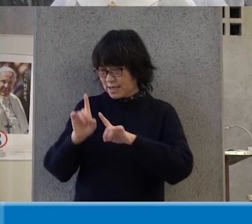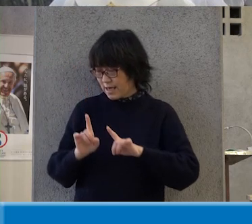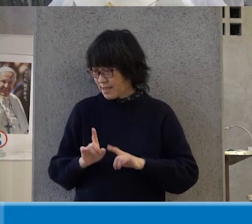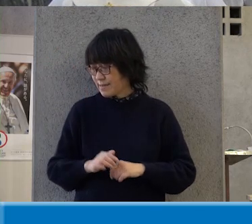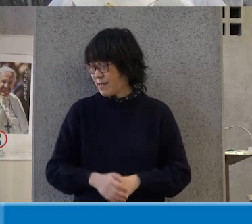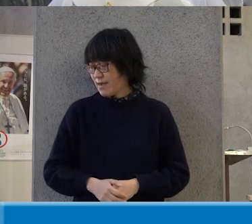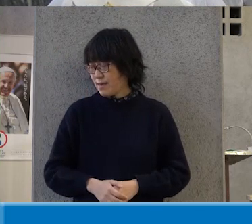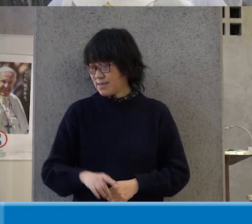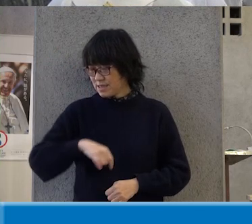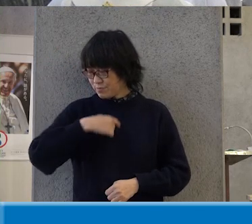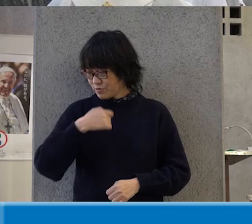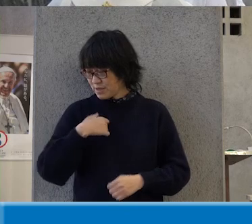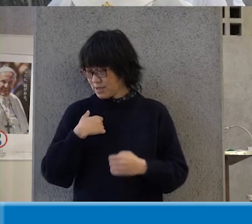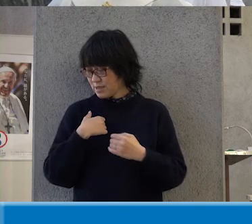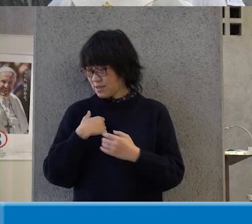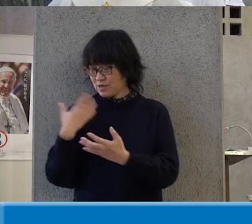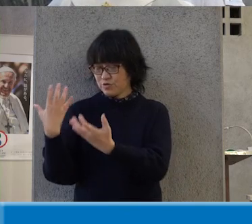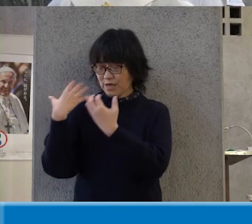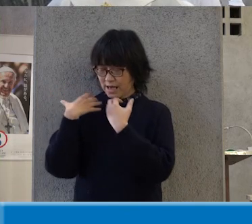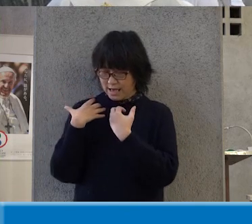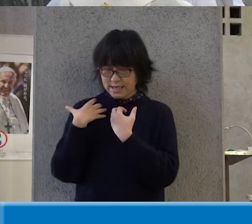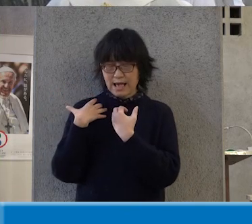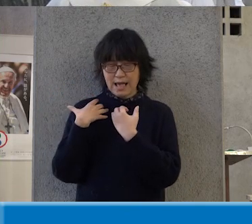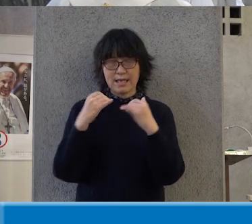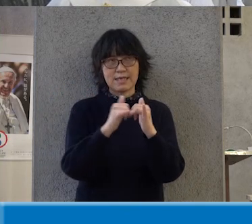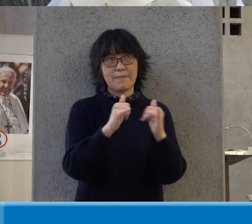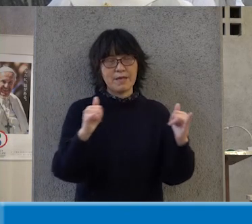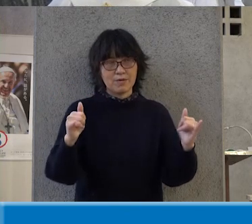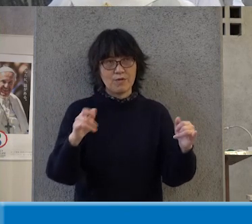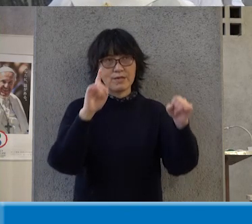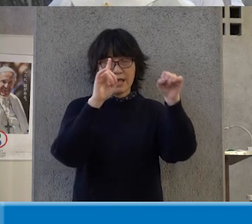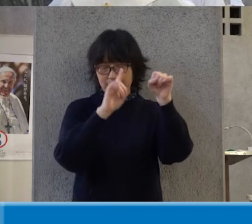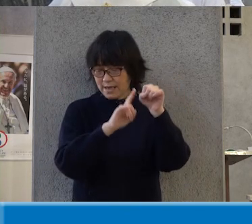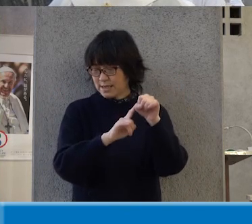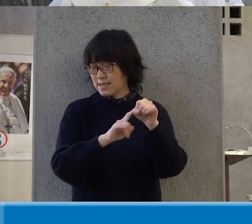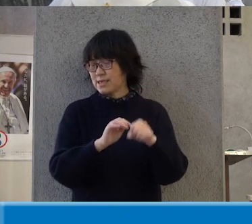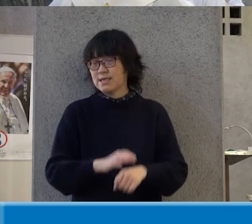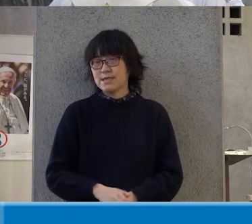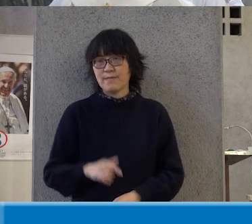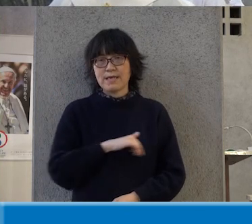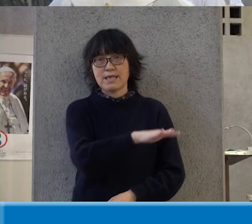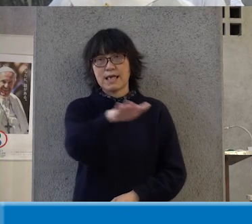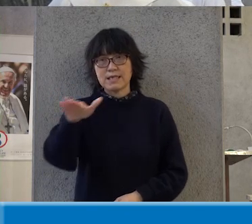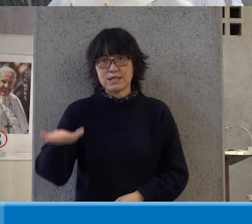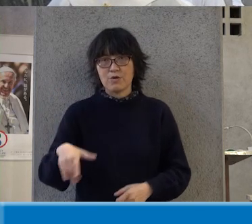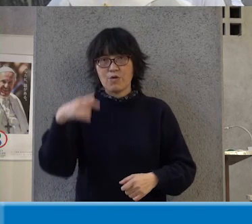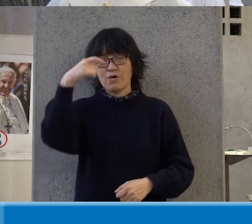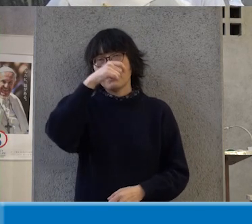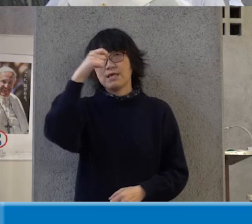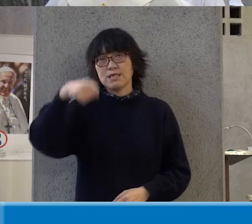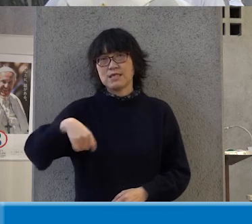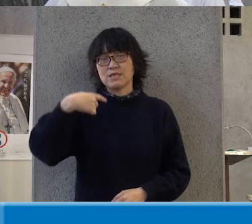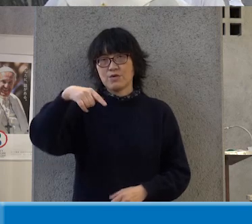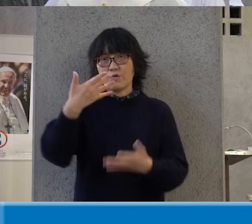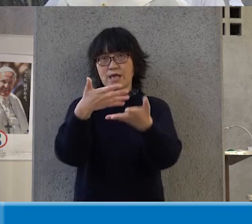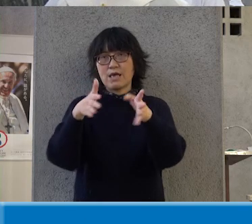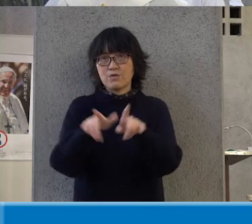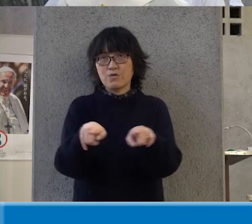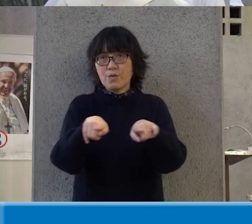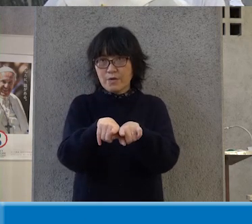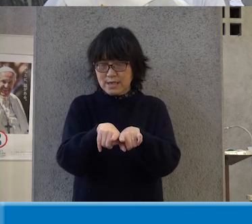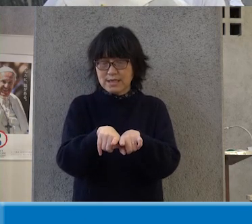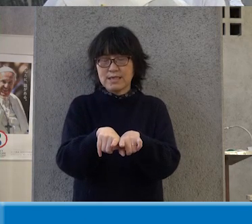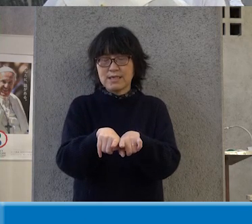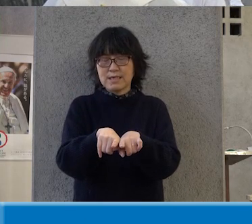自分に委ねられた民のために、私たち司教団と共に神